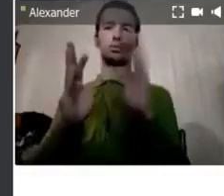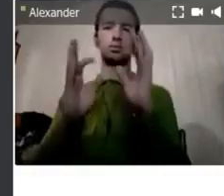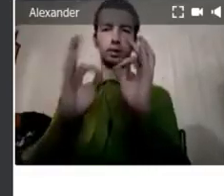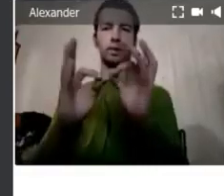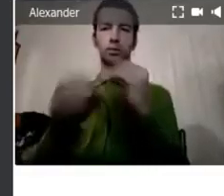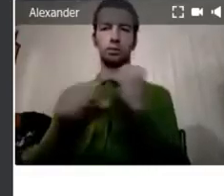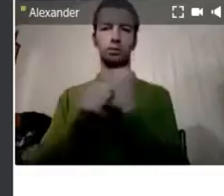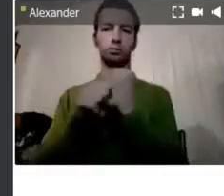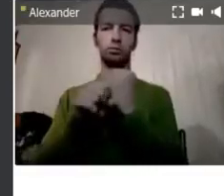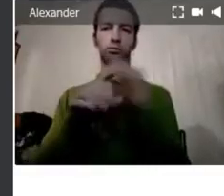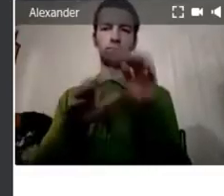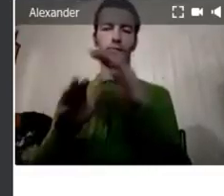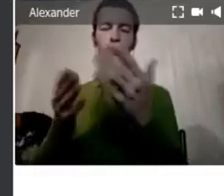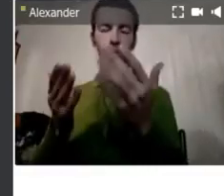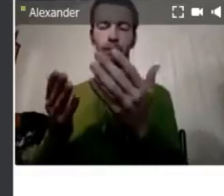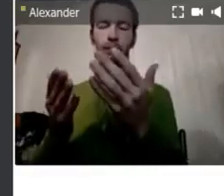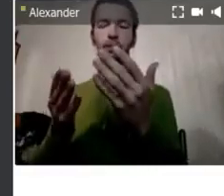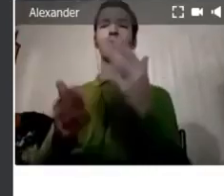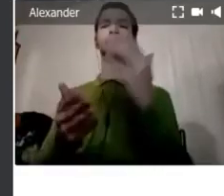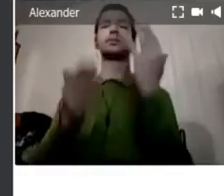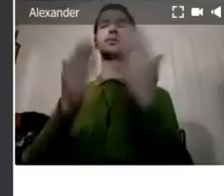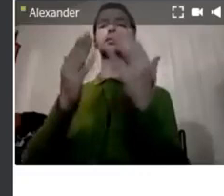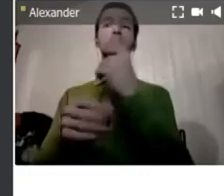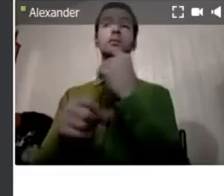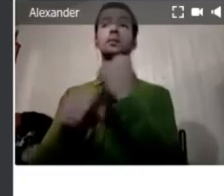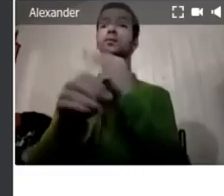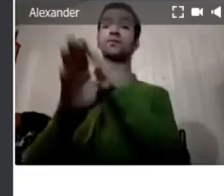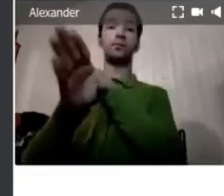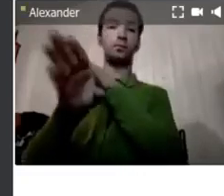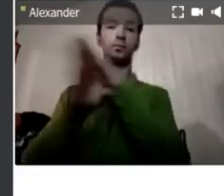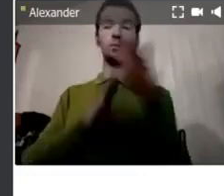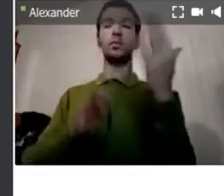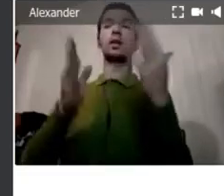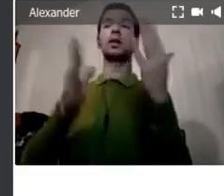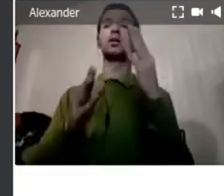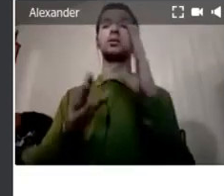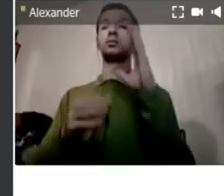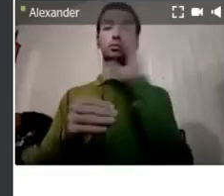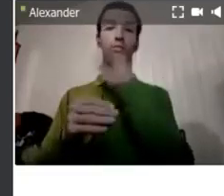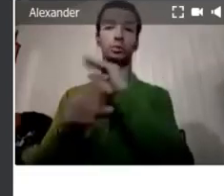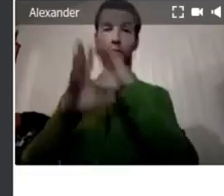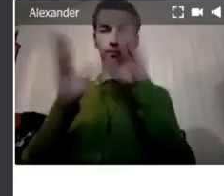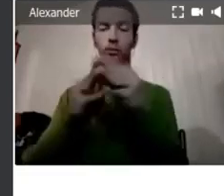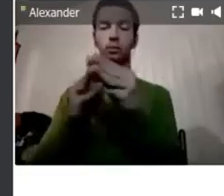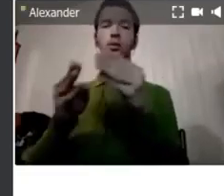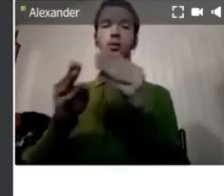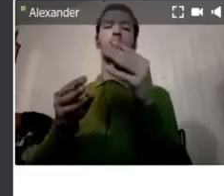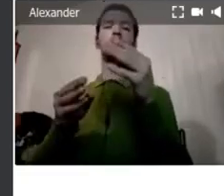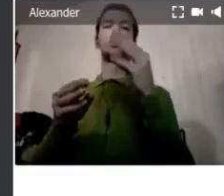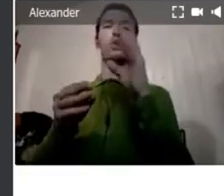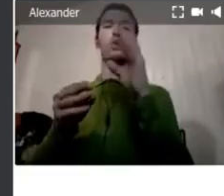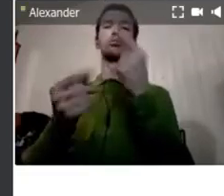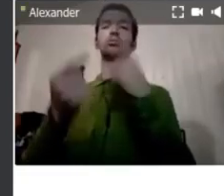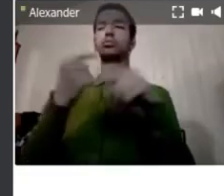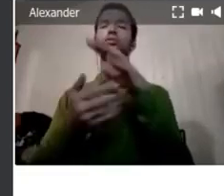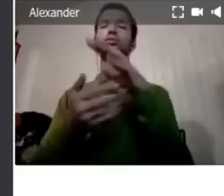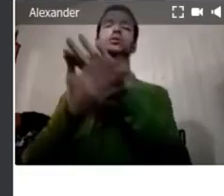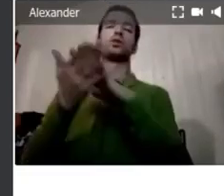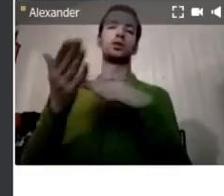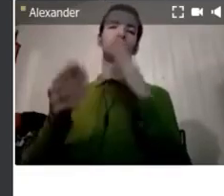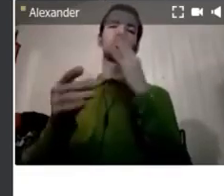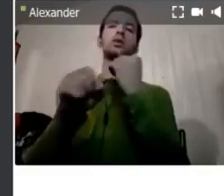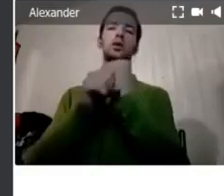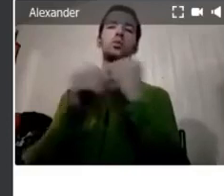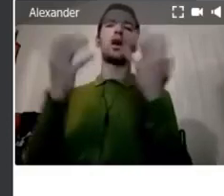коротко упомянул, что лучше стартовать с двух программ сразу. да, можно